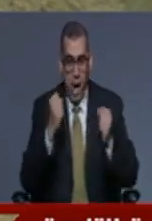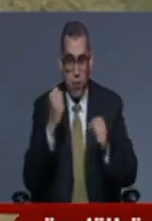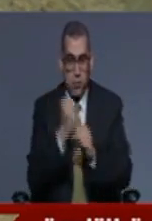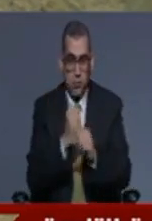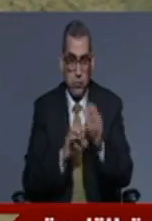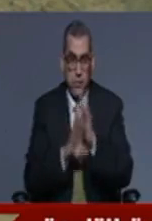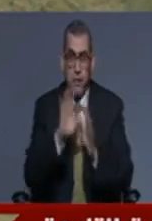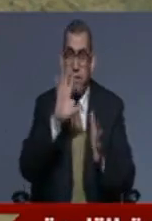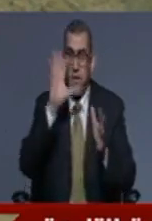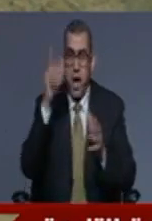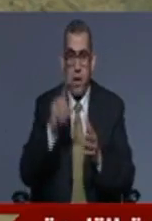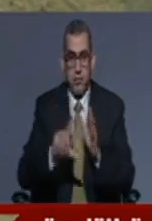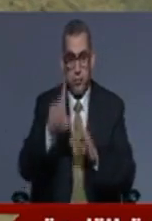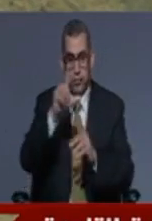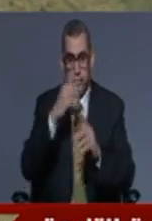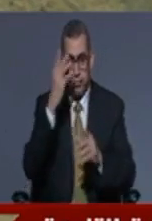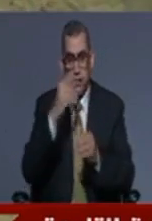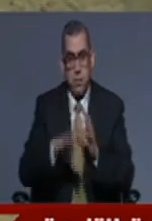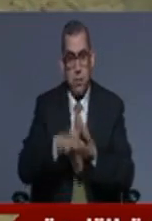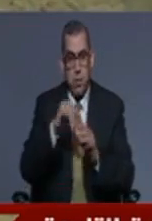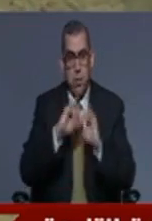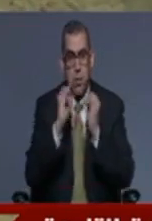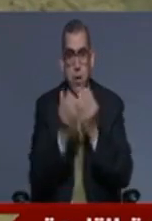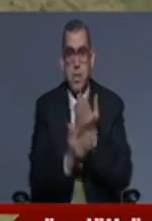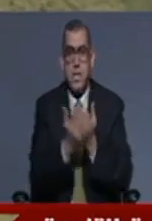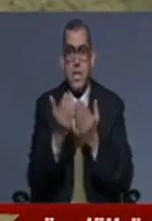العالم نحو عصر صناعي جديد،